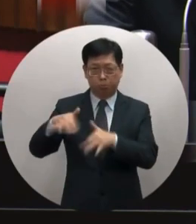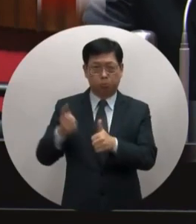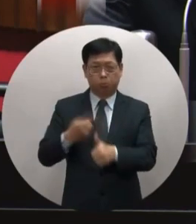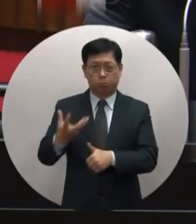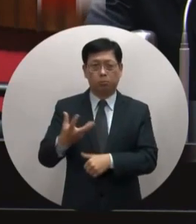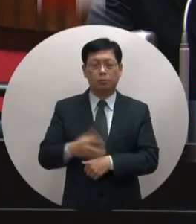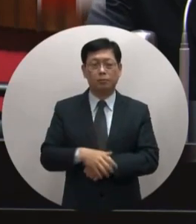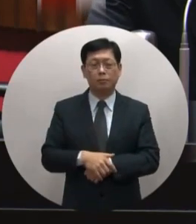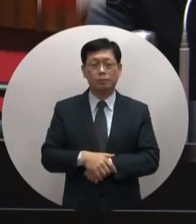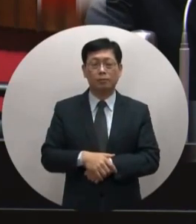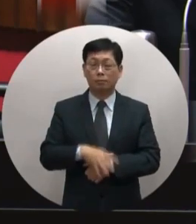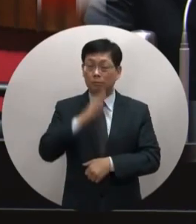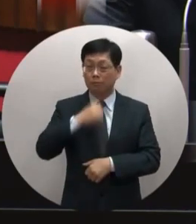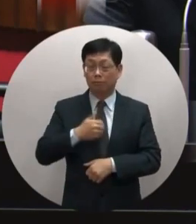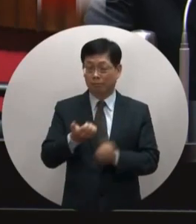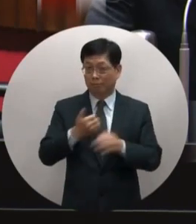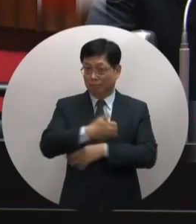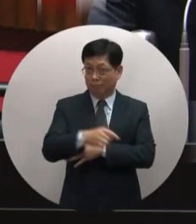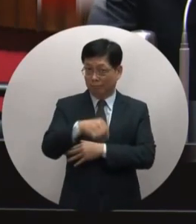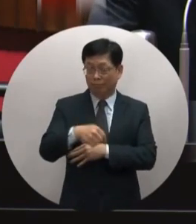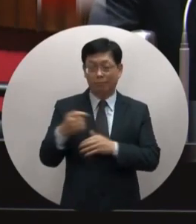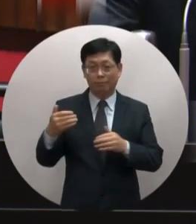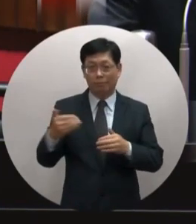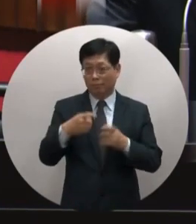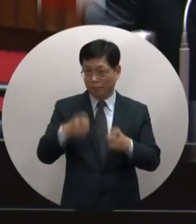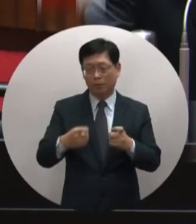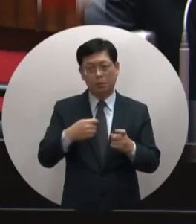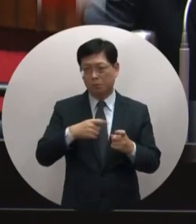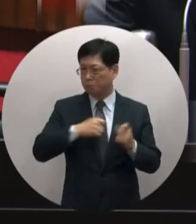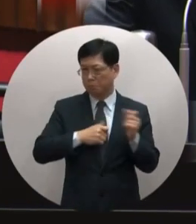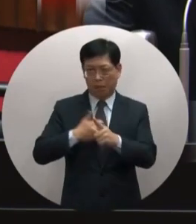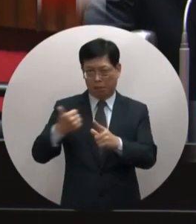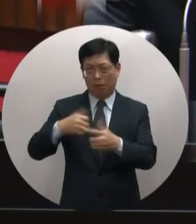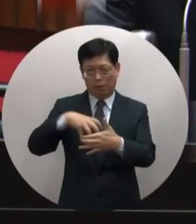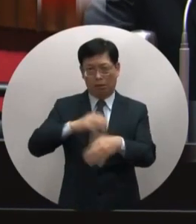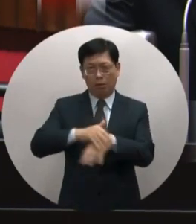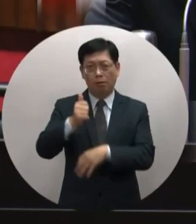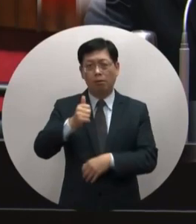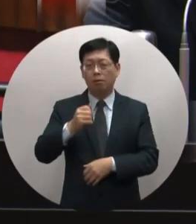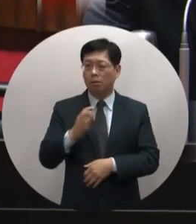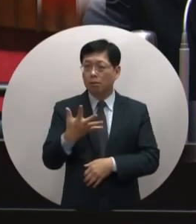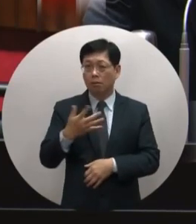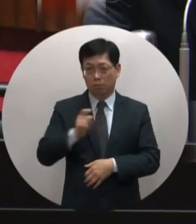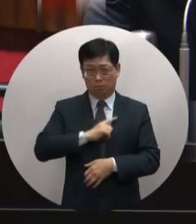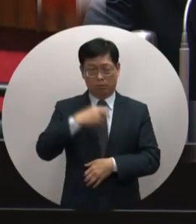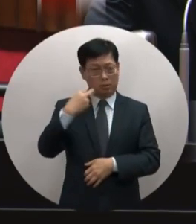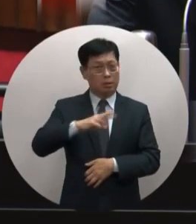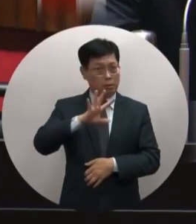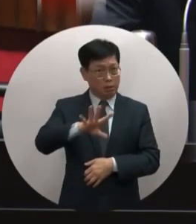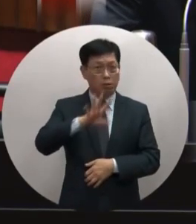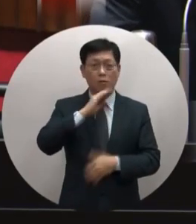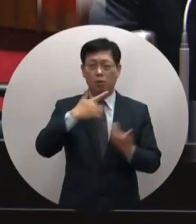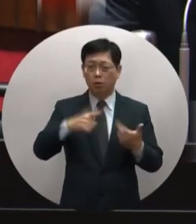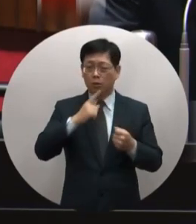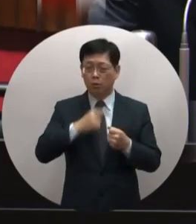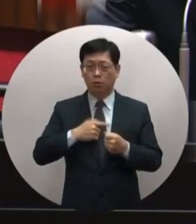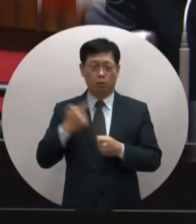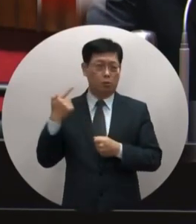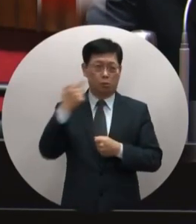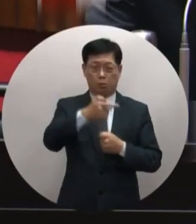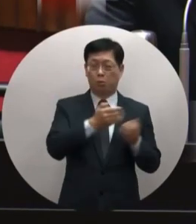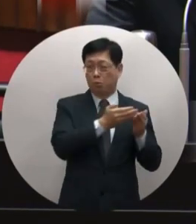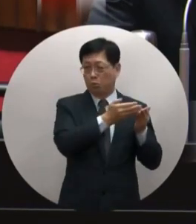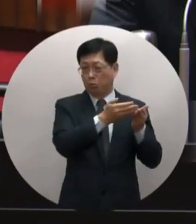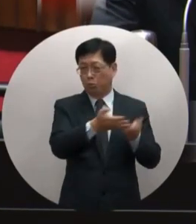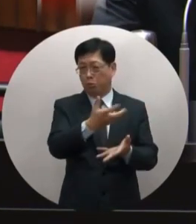地方前鎮魚港比這個還更有潛力因為它還有大量的遠洋漁獲